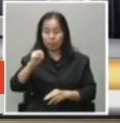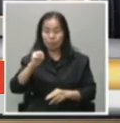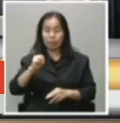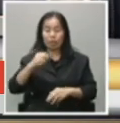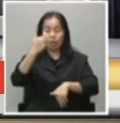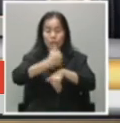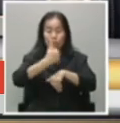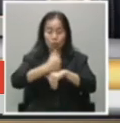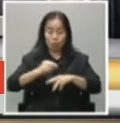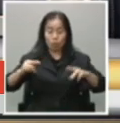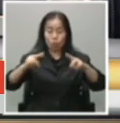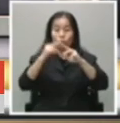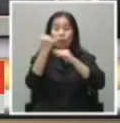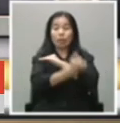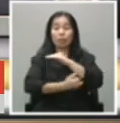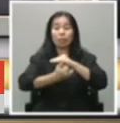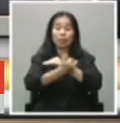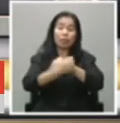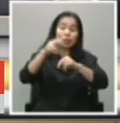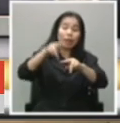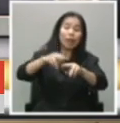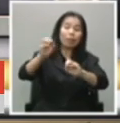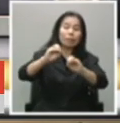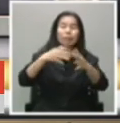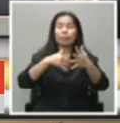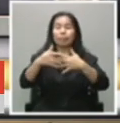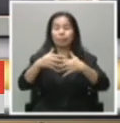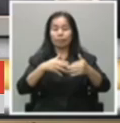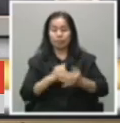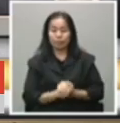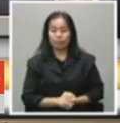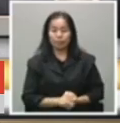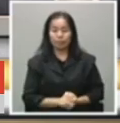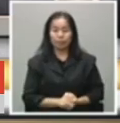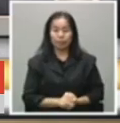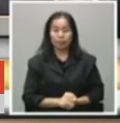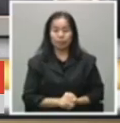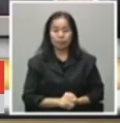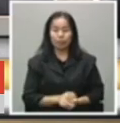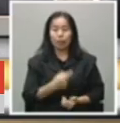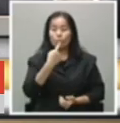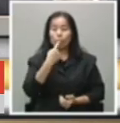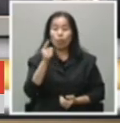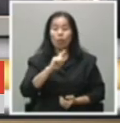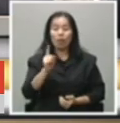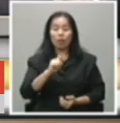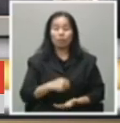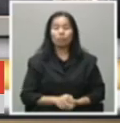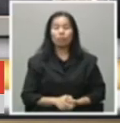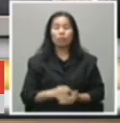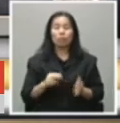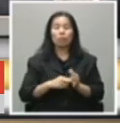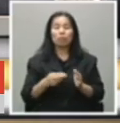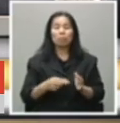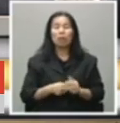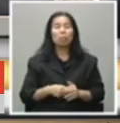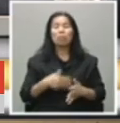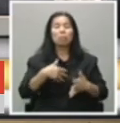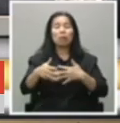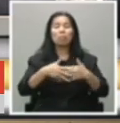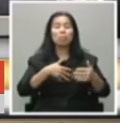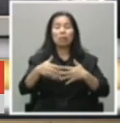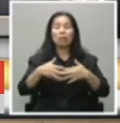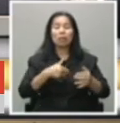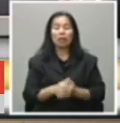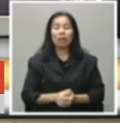ระทรวงต่างประเทศท่านไม่ได้อยู่วันนี้แล้วนะคะขึ้นไม่ได้กล่าวไว้อย่างไร้เดียงสาค่ะว่าได้รับการติดต่อจ